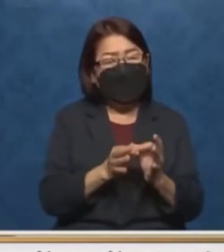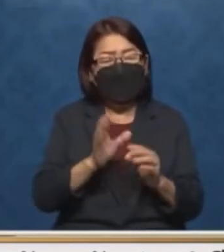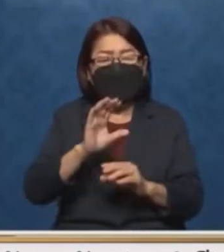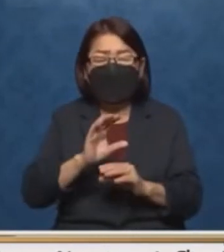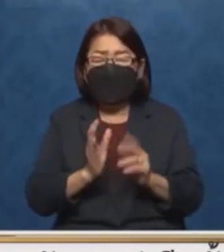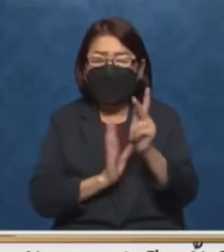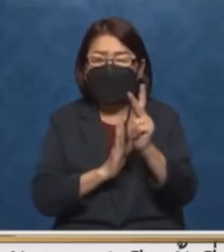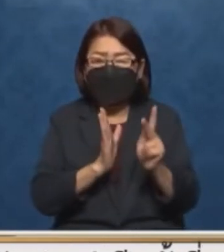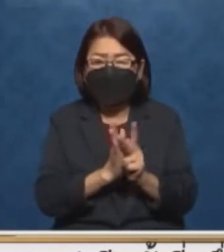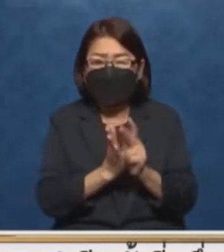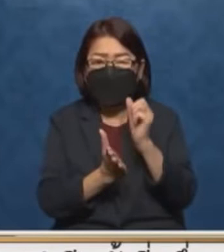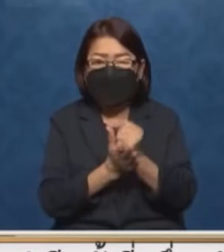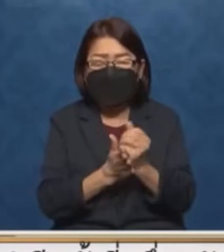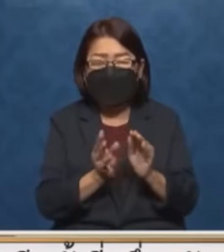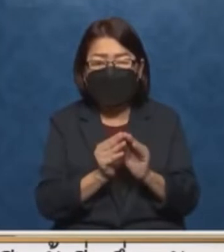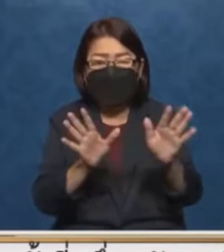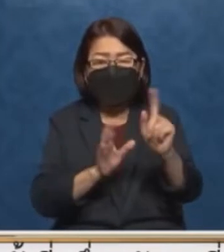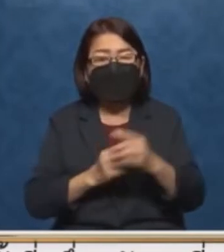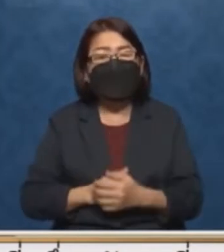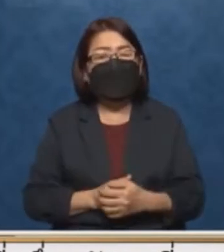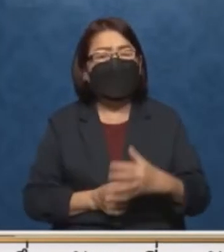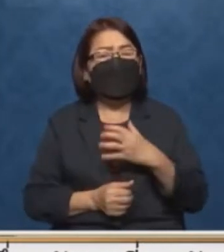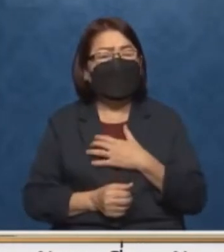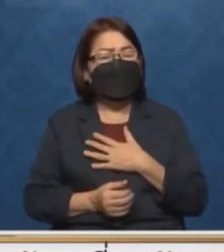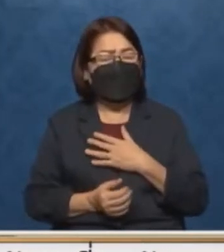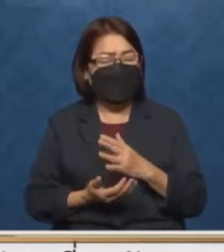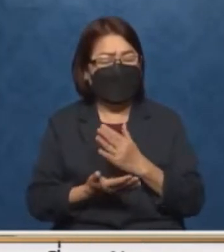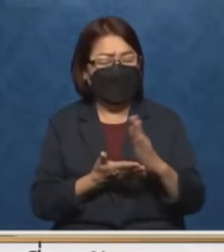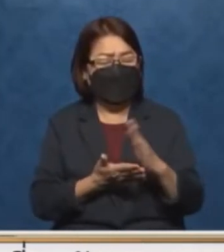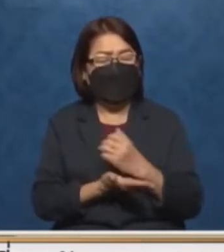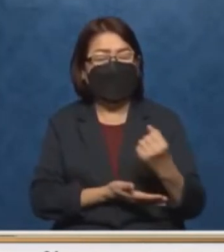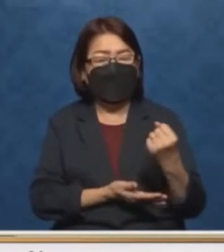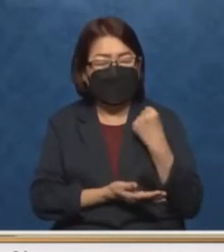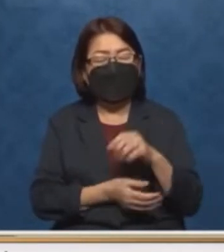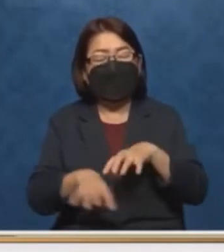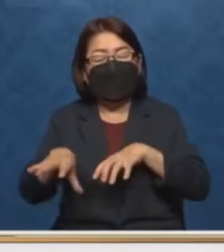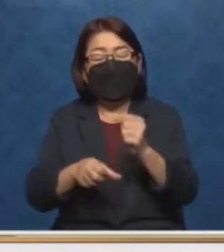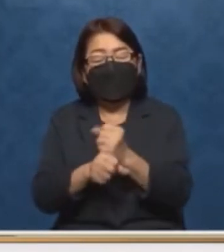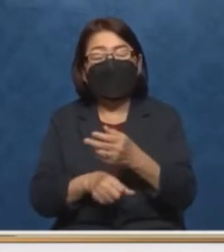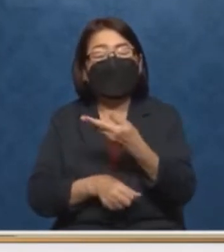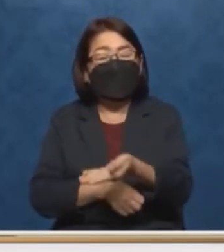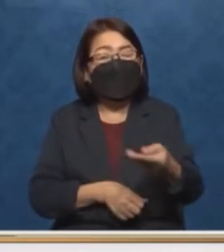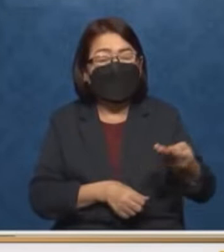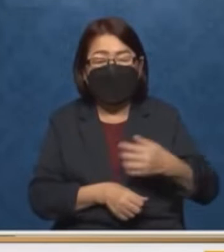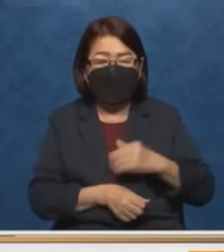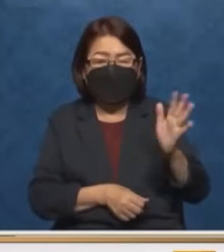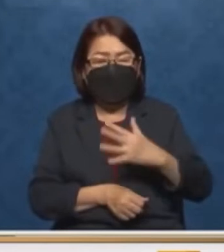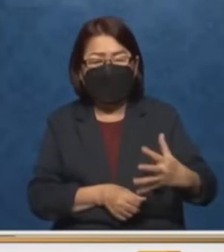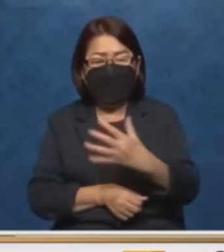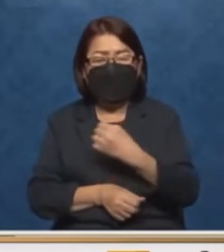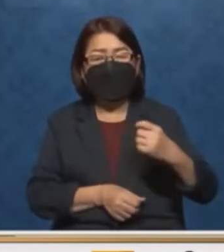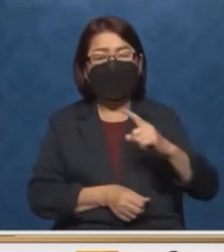ความพยายามที่จะไม่มีการกับแม่ให้มีการกระจายอำนาจตรงนี้เป็นน่าเป็นห่วงครับเพราะว่าคำสั่ง